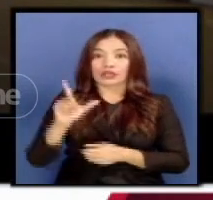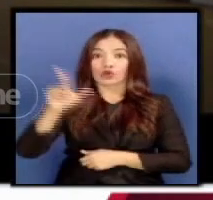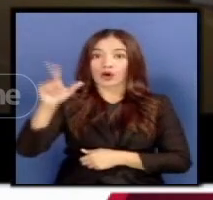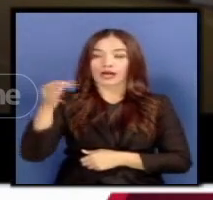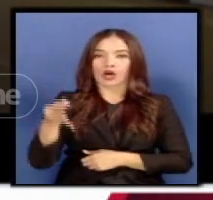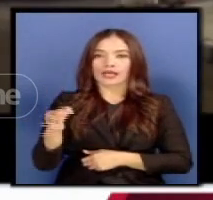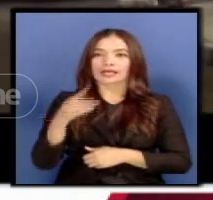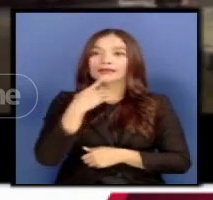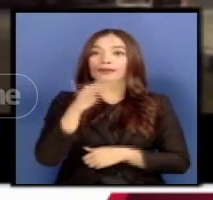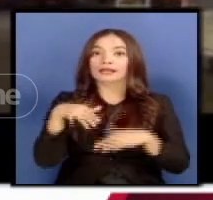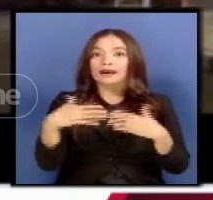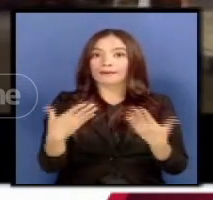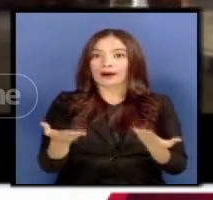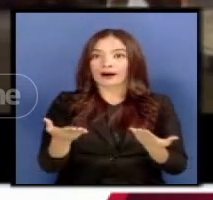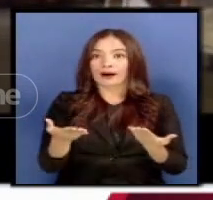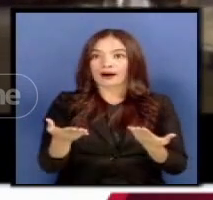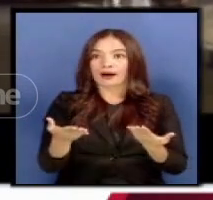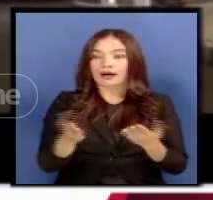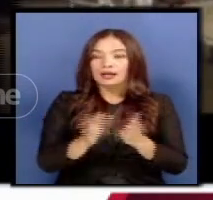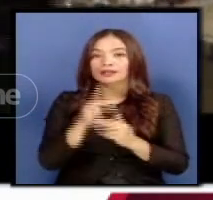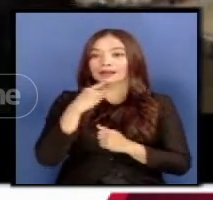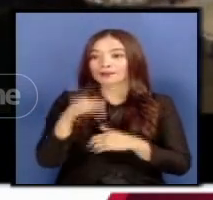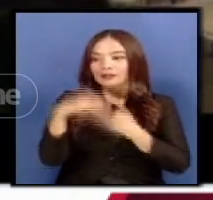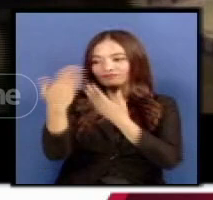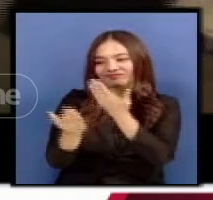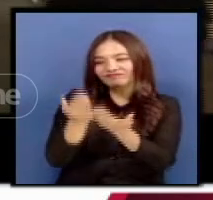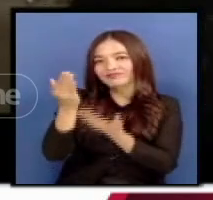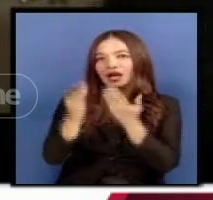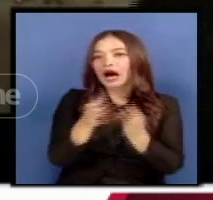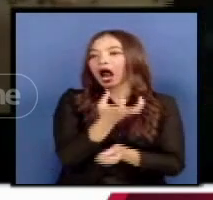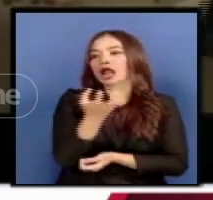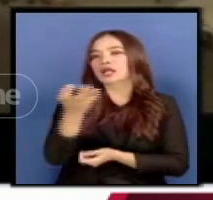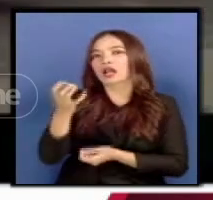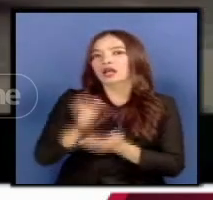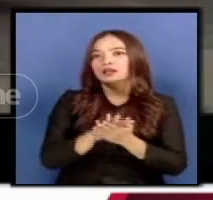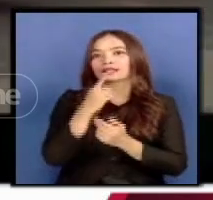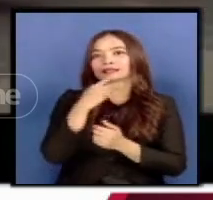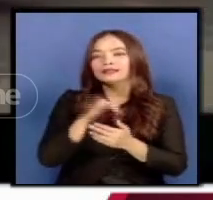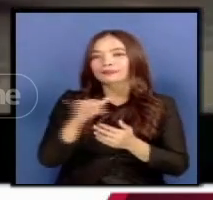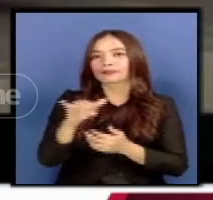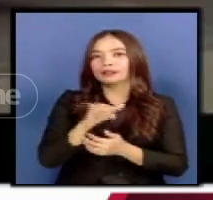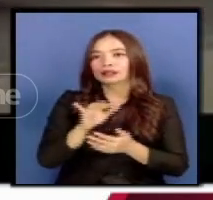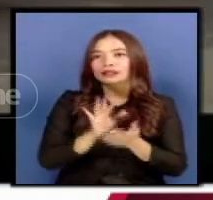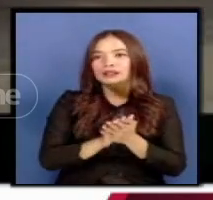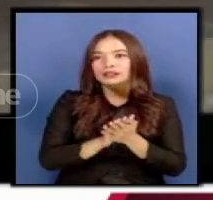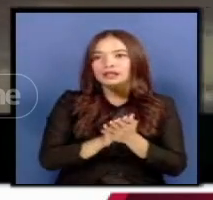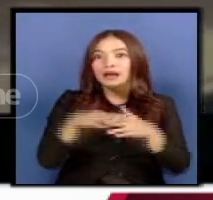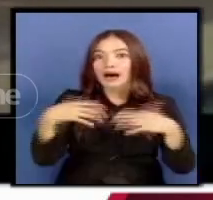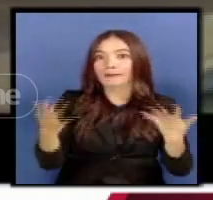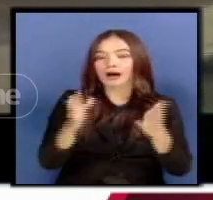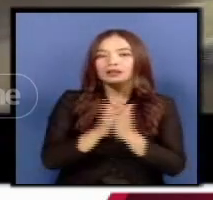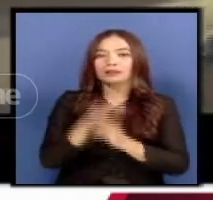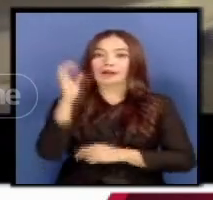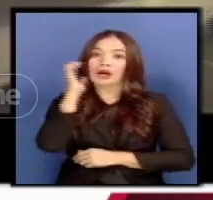antaranya yaitu self-service facilities, kemudian virtual customer service assistant, contact